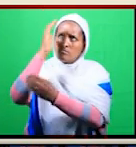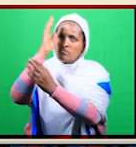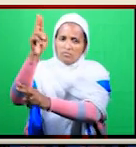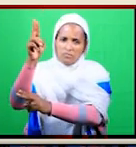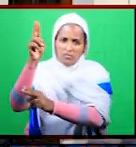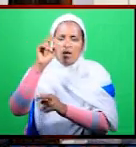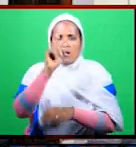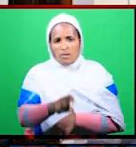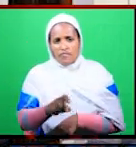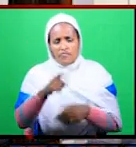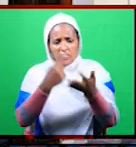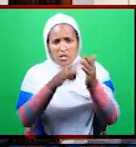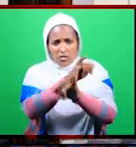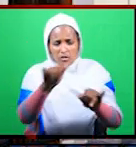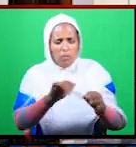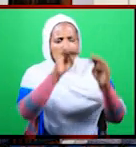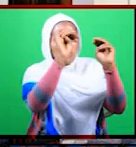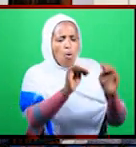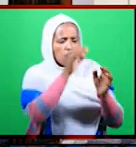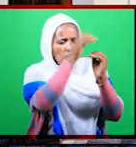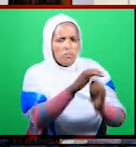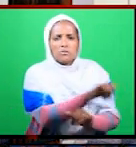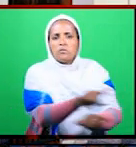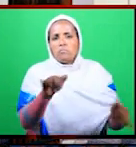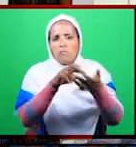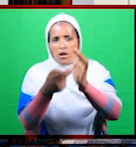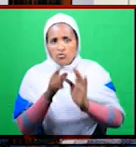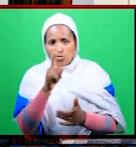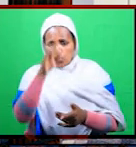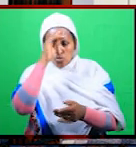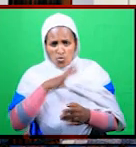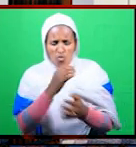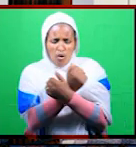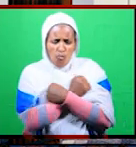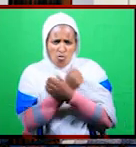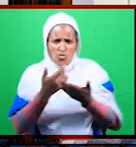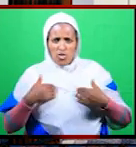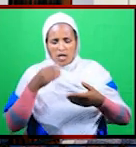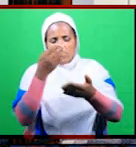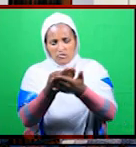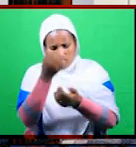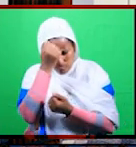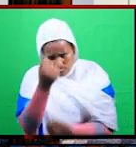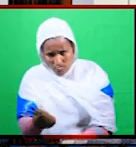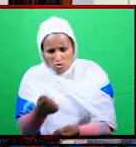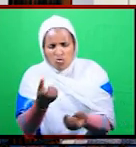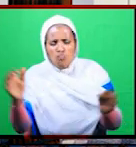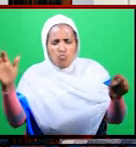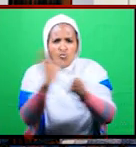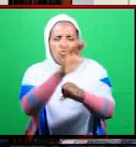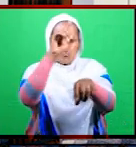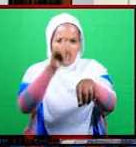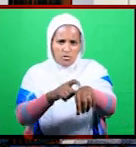እንዳለበት የሚያሳይ ትምህርት ነው። እንደዛ ካልሆነ ጣዖት ማምለክ ይሆናል። ሰው ለሚወደው ነገር ተገዥ ይሆናል።